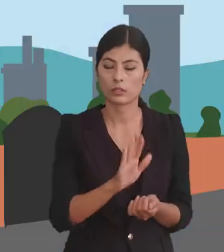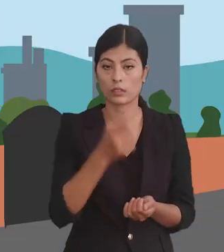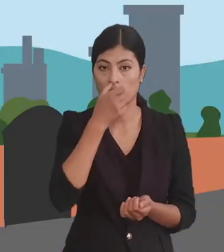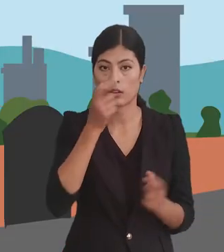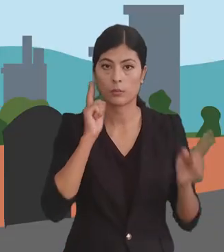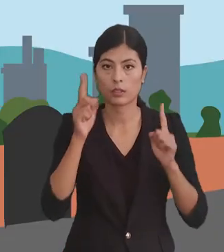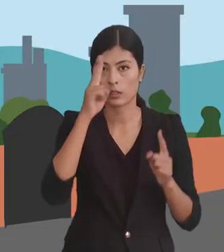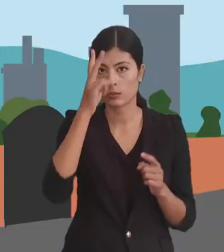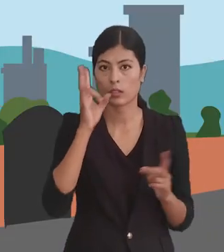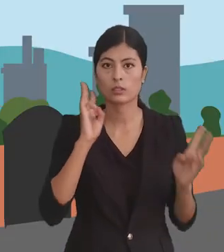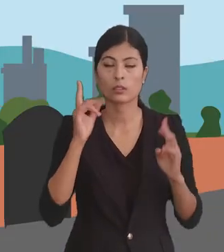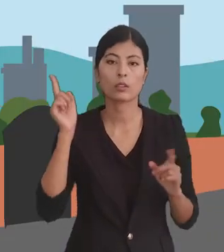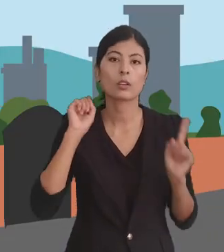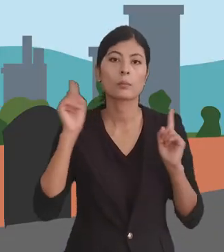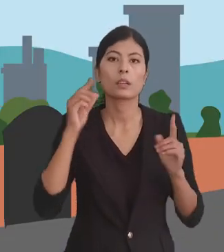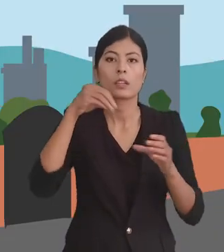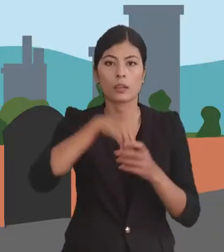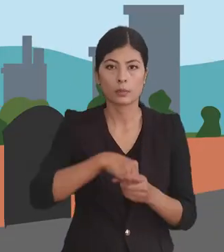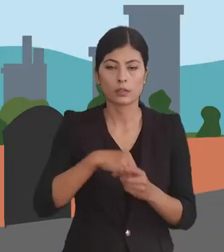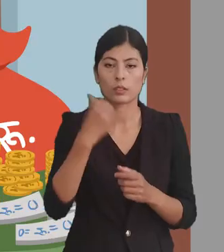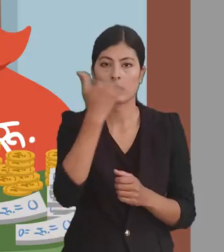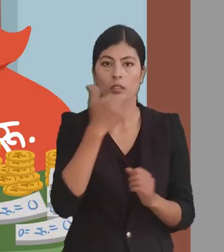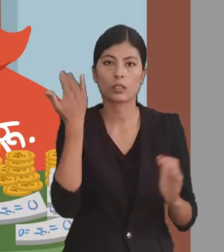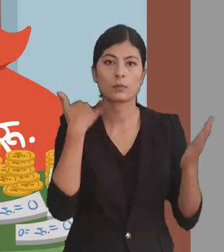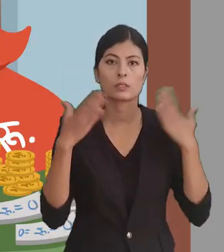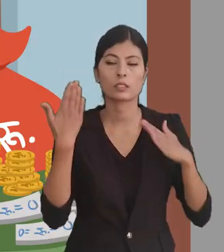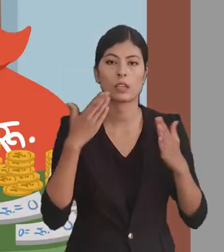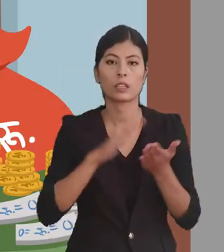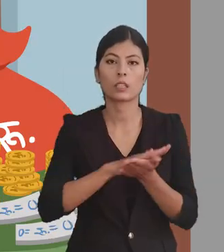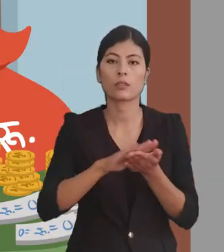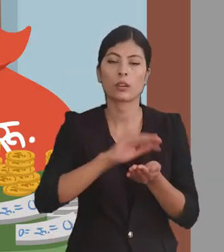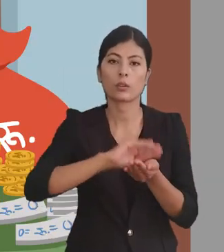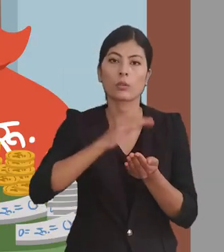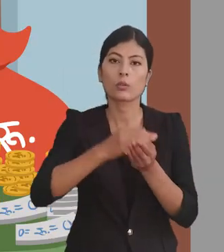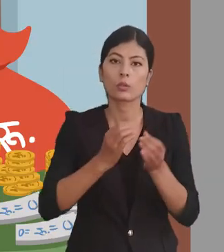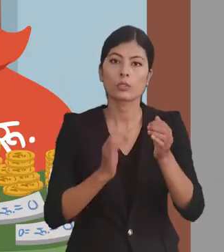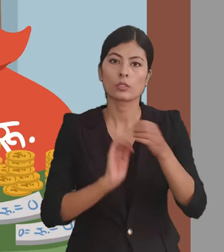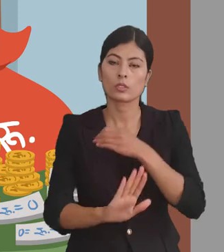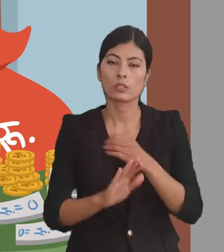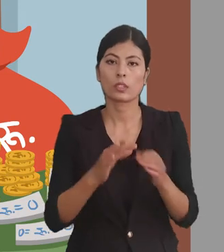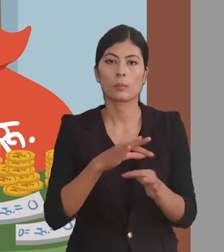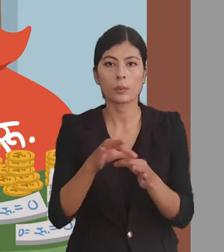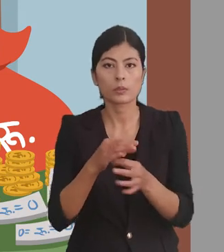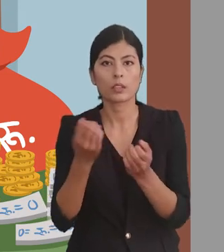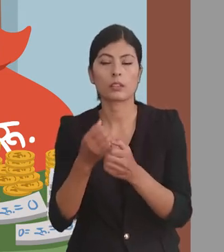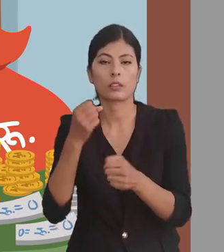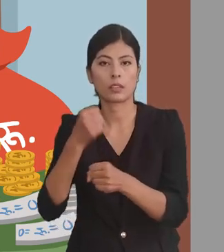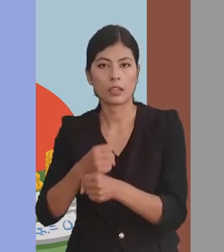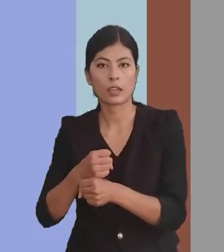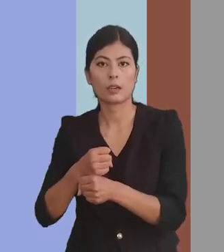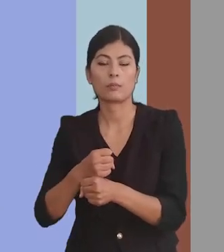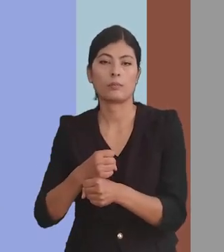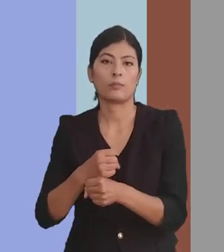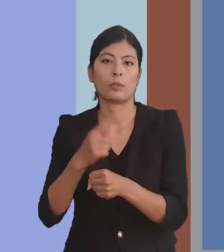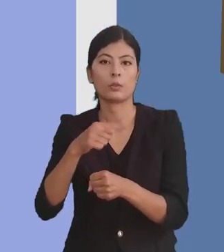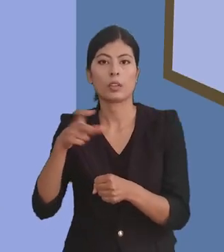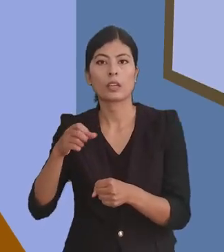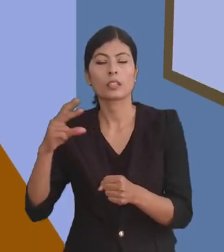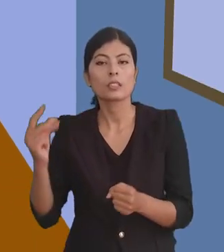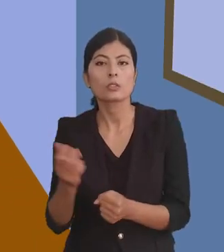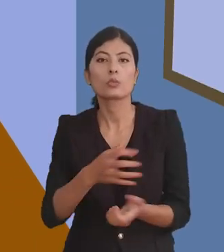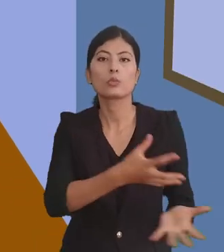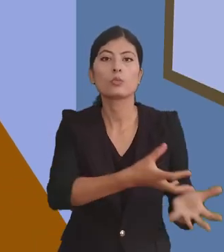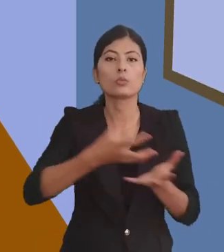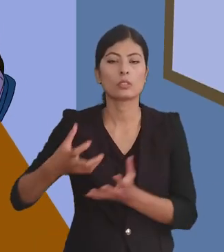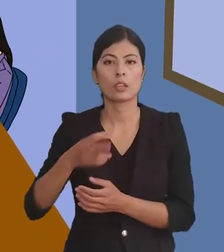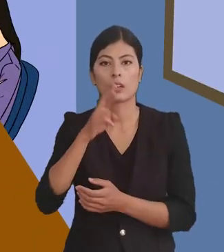वा नगरपालिकाले लैङ्गिक हिंसा निवारण कोषको सञ्चालन तथा व्यवस्थापन गर्ने काम समेतको लागि तत्काल उद्धार तथा